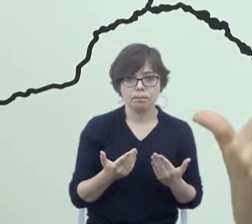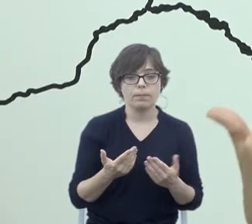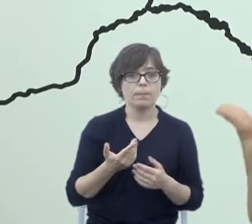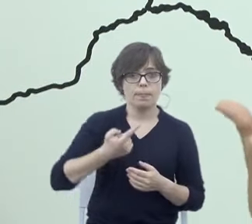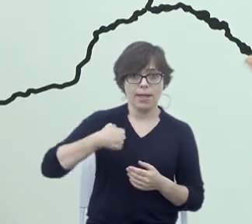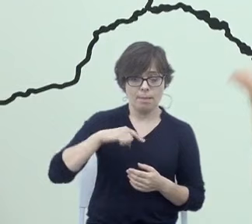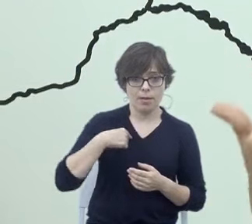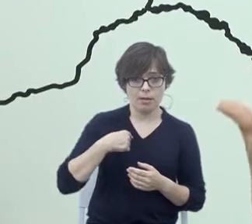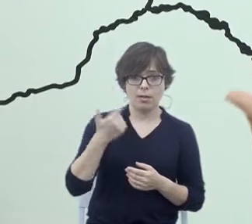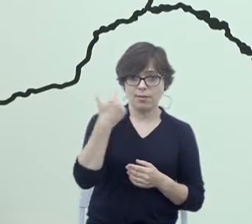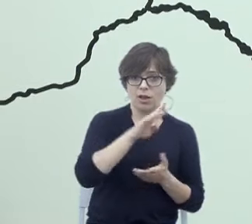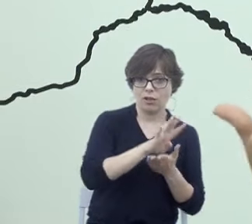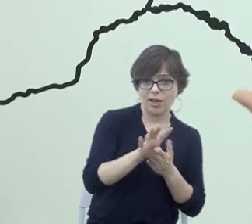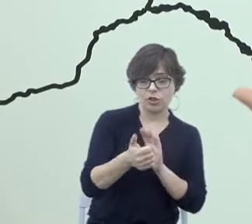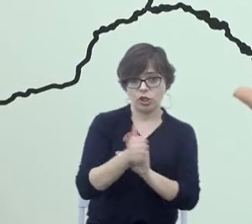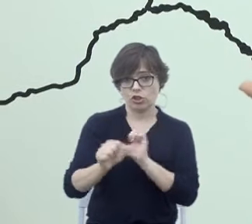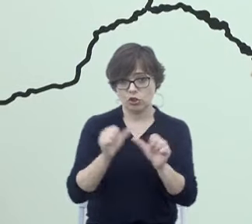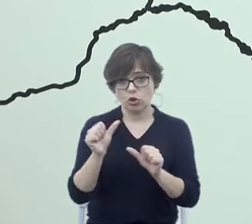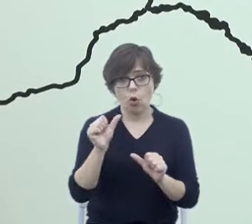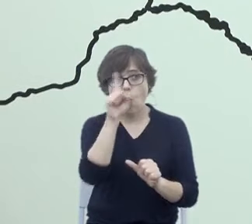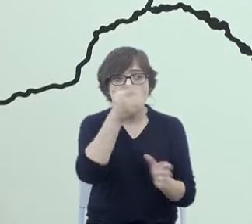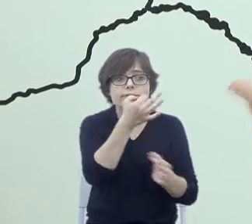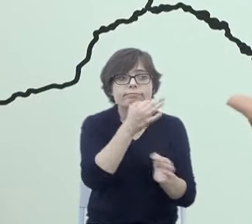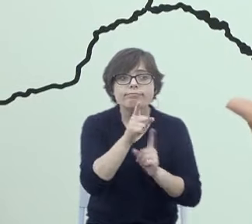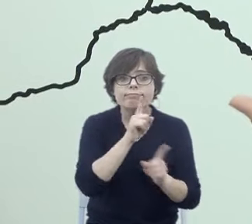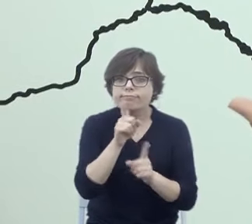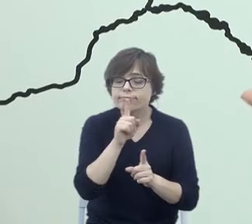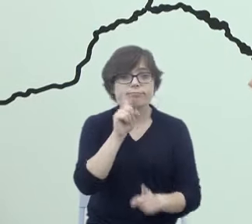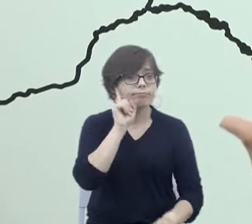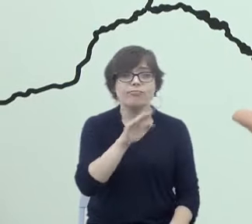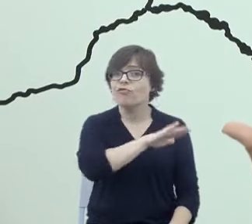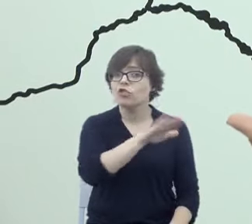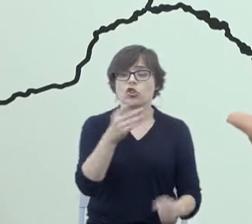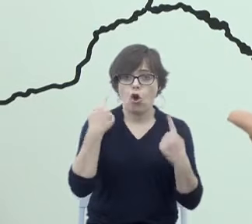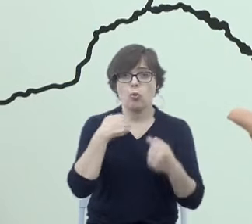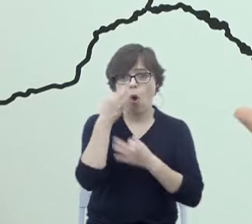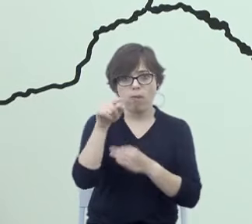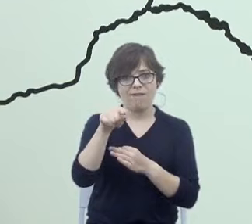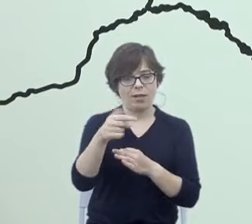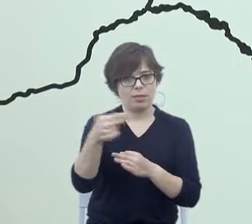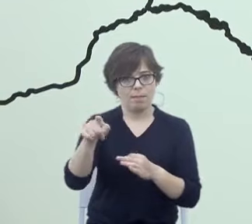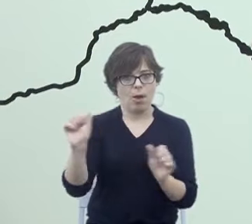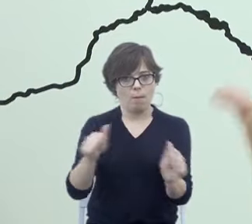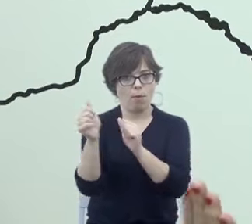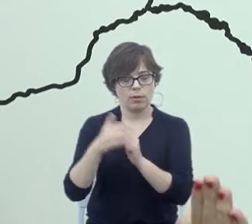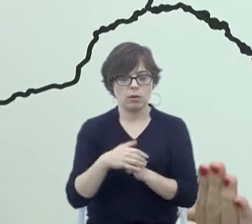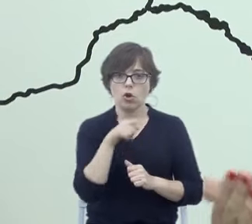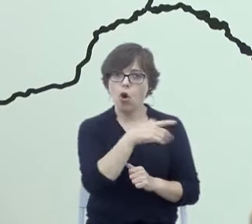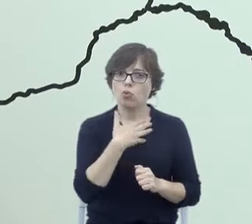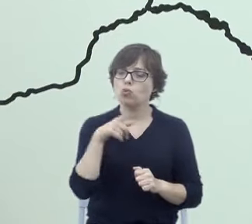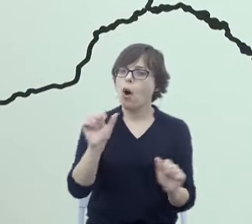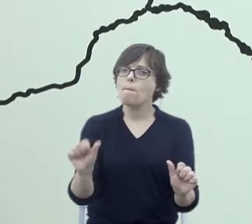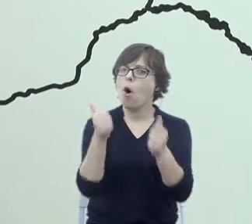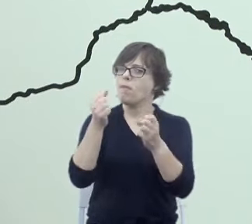myśmy w 2014-2016 roku robili wywiady, w zasadzie wszystkie osoby opowiadały o tym pomniku. Ten pomnik był dla nich ważny.